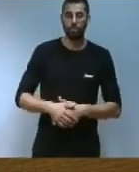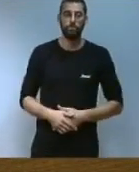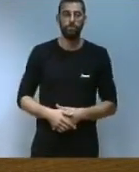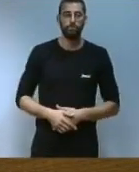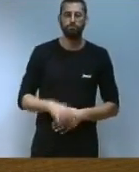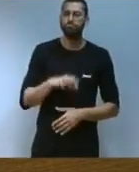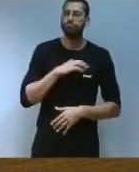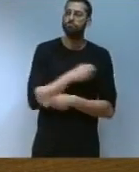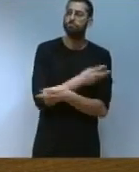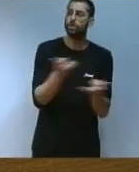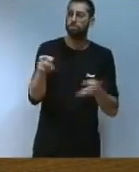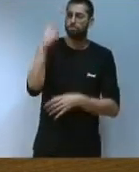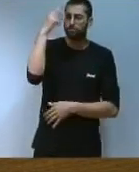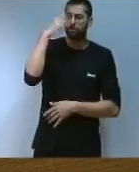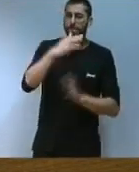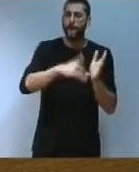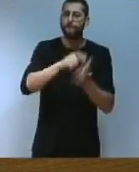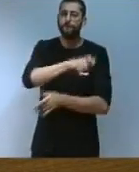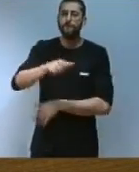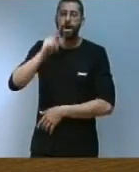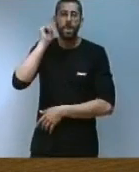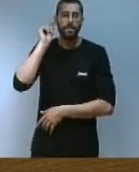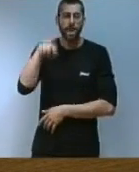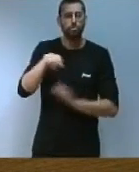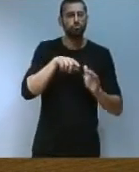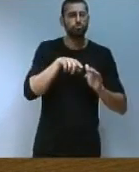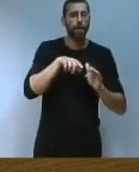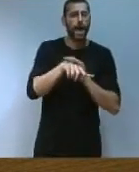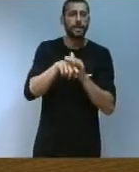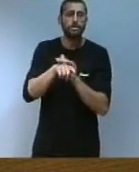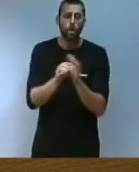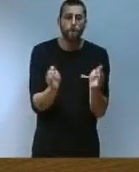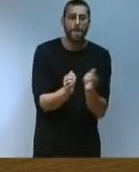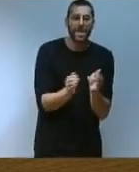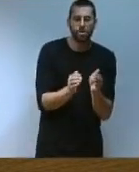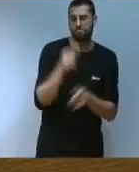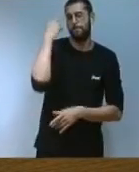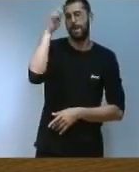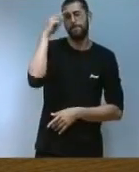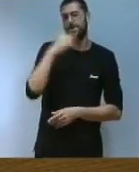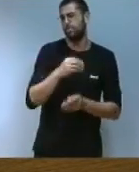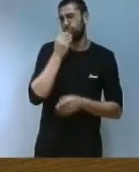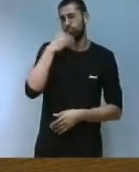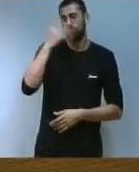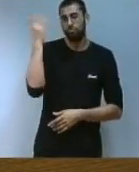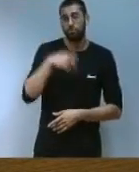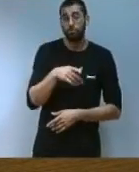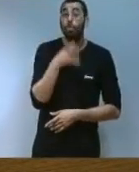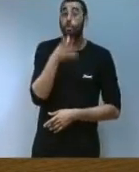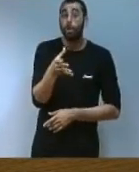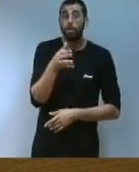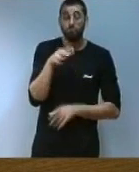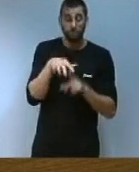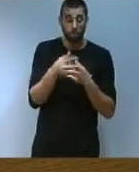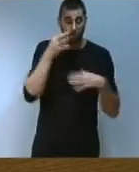Vostès saben que els valencians i les valencianes són bons gestors d'allò xicotet. En definitiva, perquè és la nostra realitat